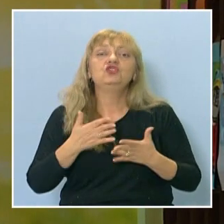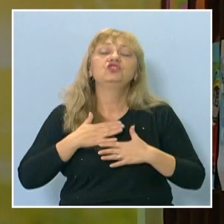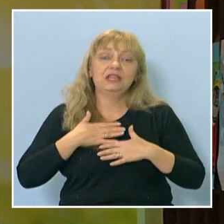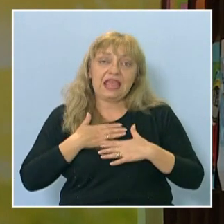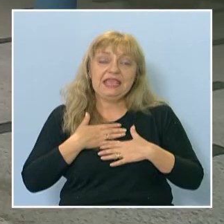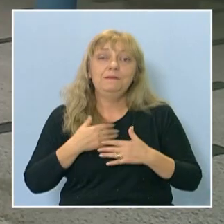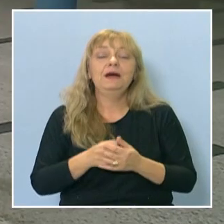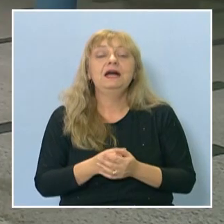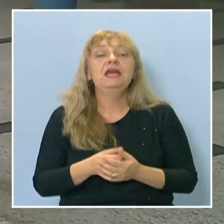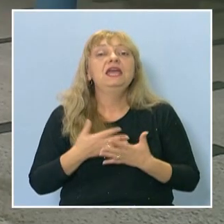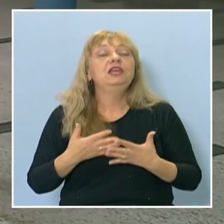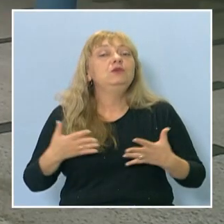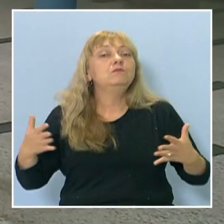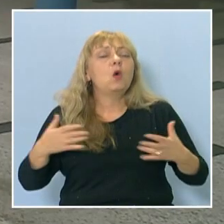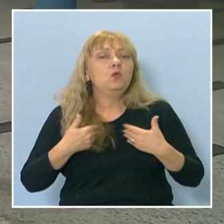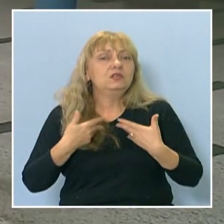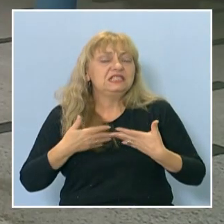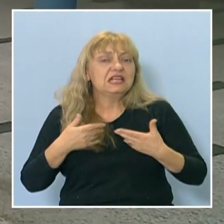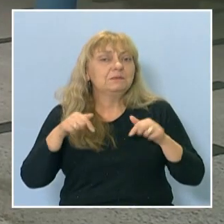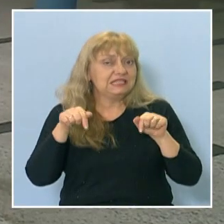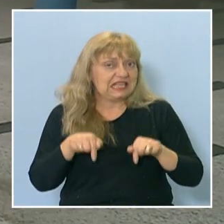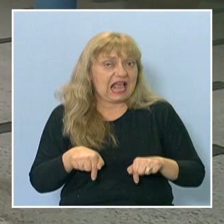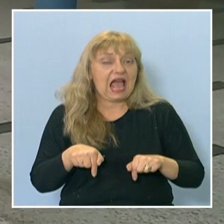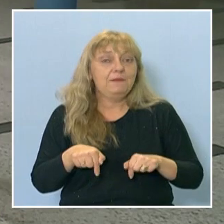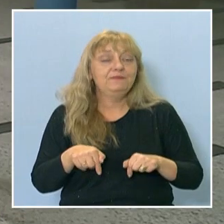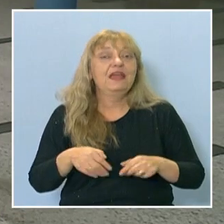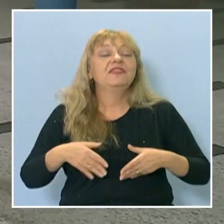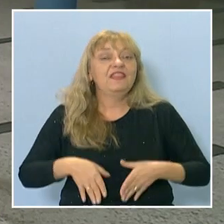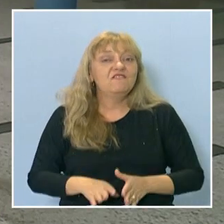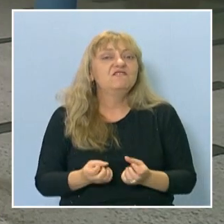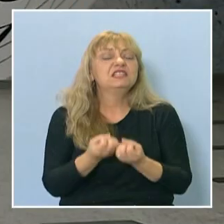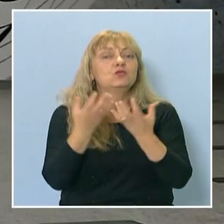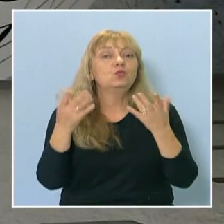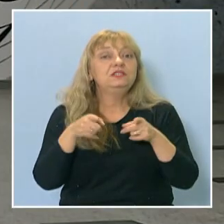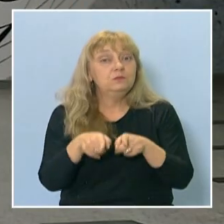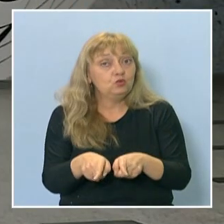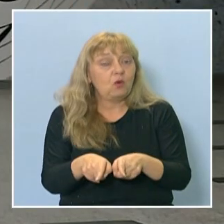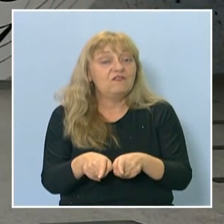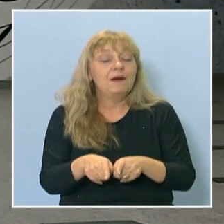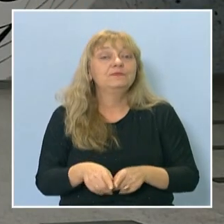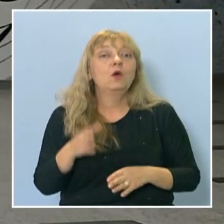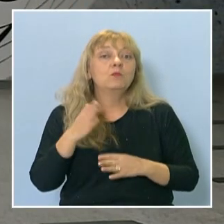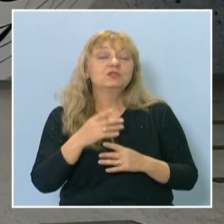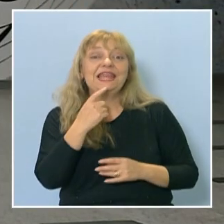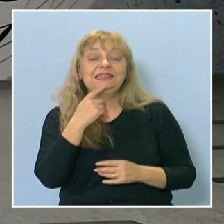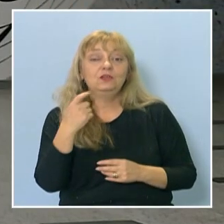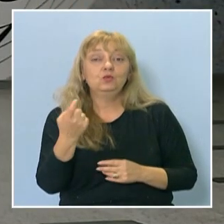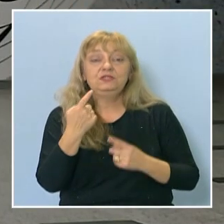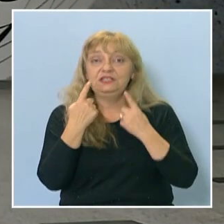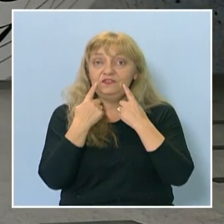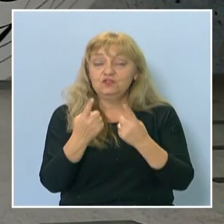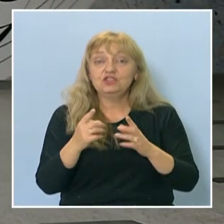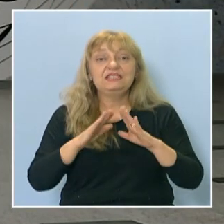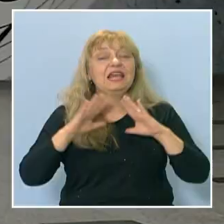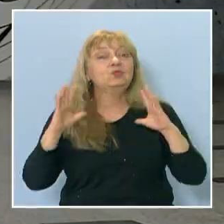начин. И много ни се искаше ние сега да възродиме това. Още повече, че в последните години виждате, че като